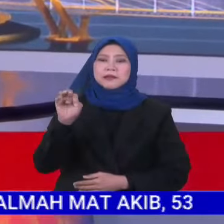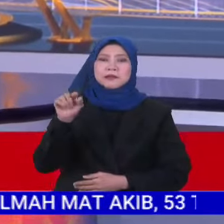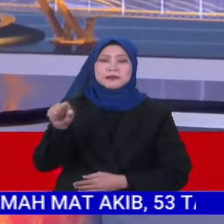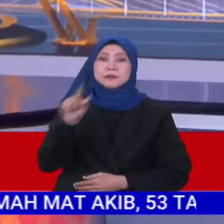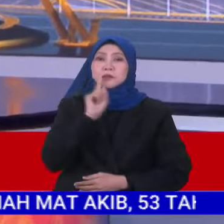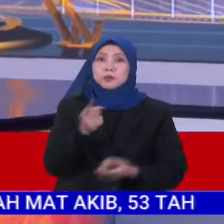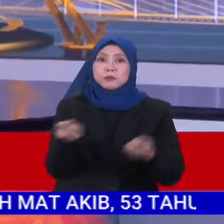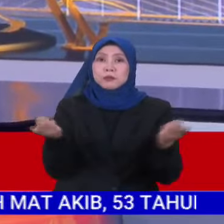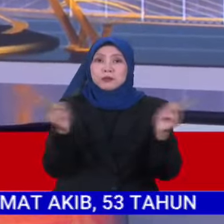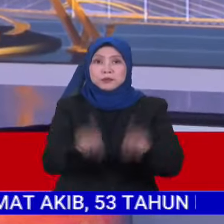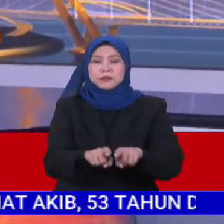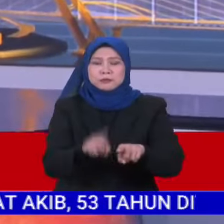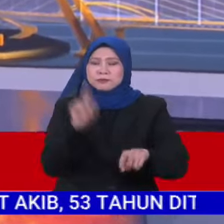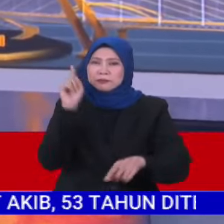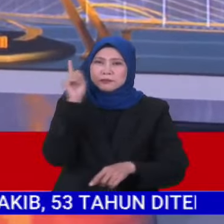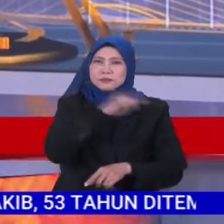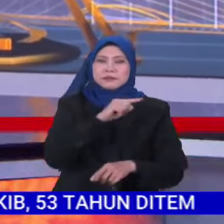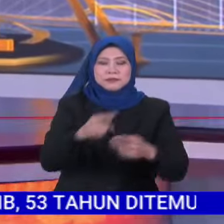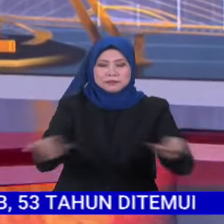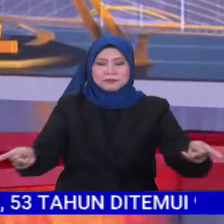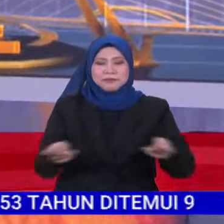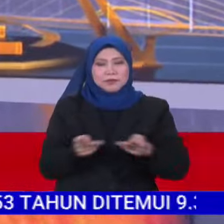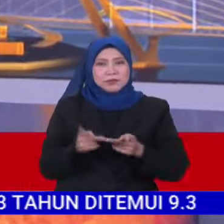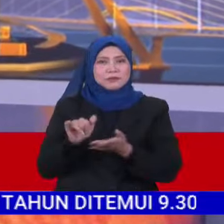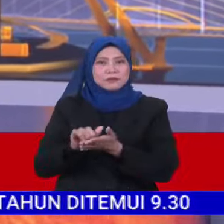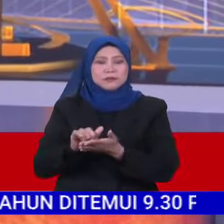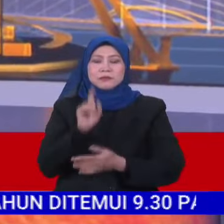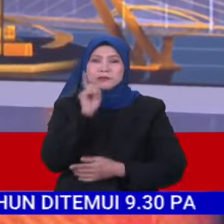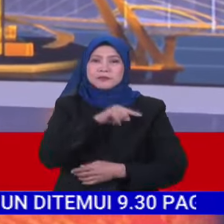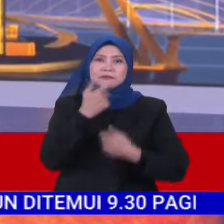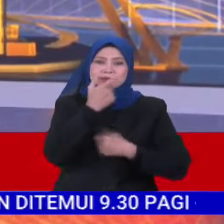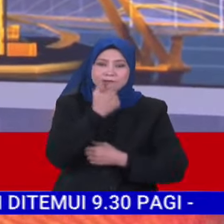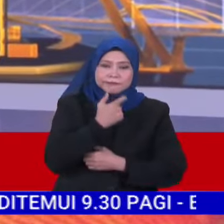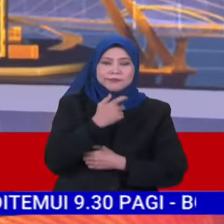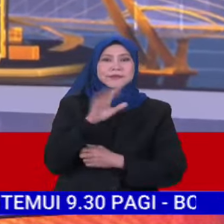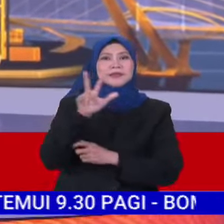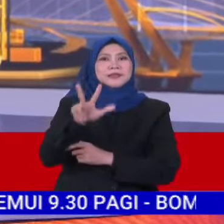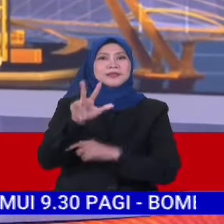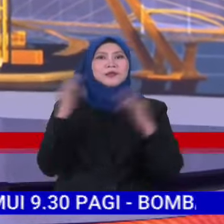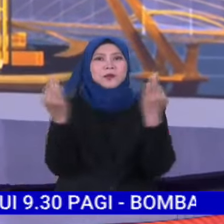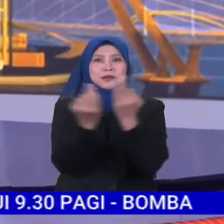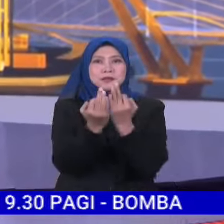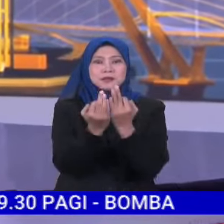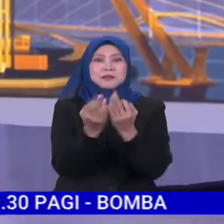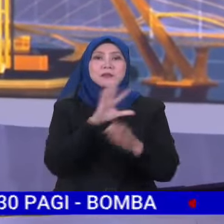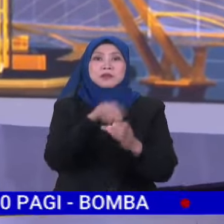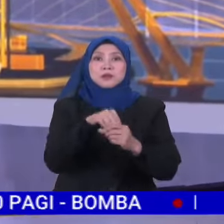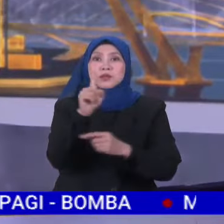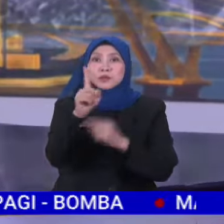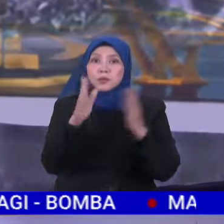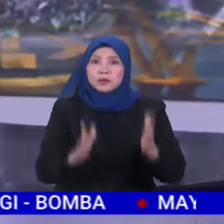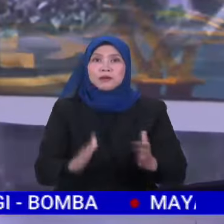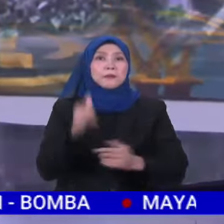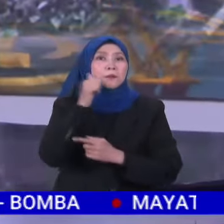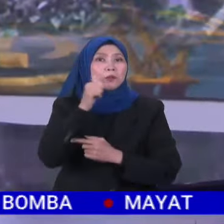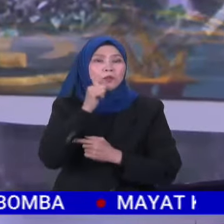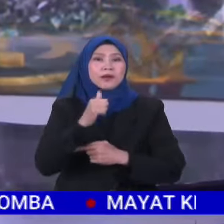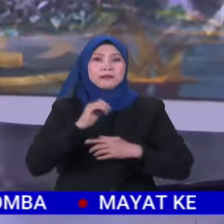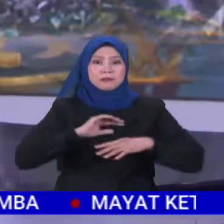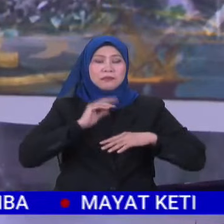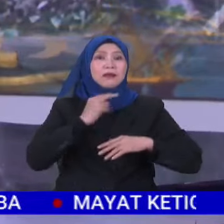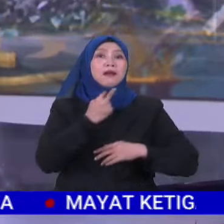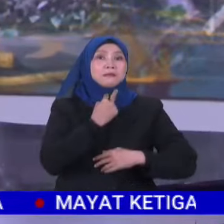kejadian terburuk yang pernah berlaku di kawasan Itu tragisnya jiges keluarga termasuk seorang wanita hamil menjadi